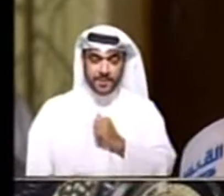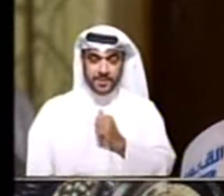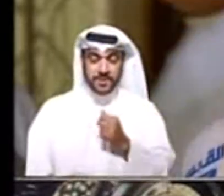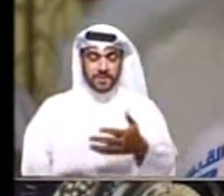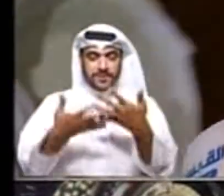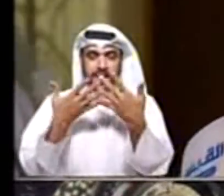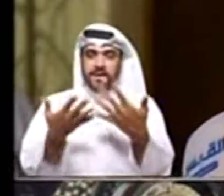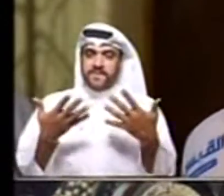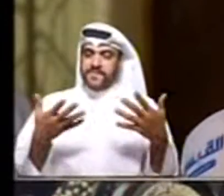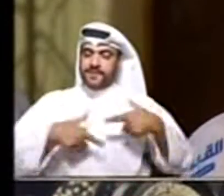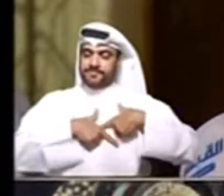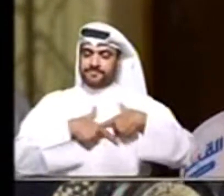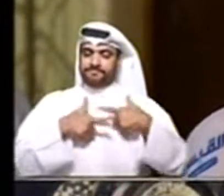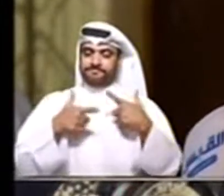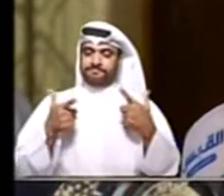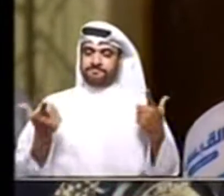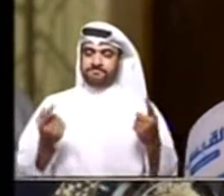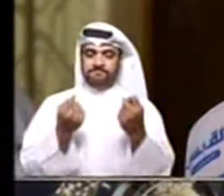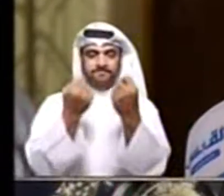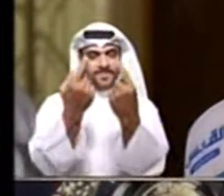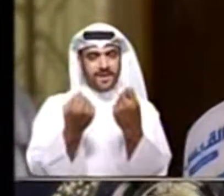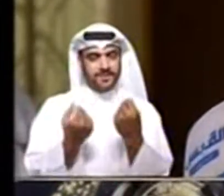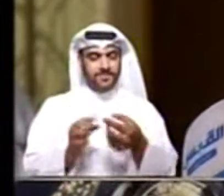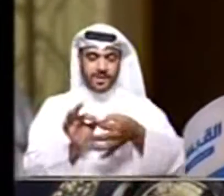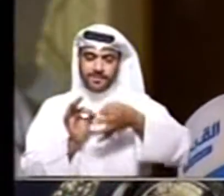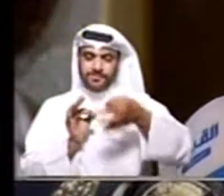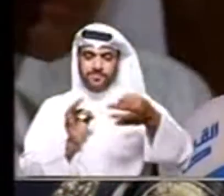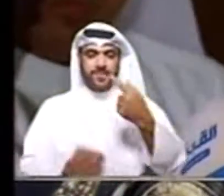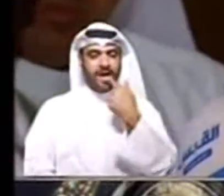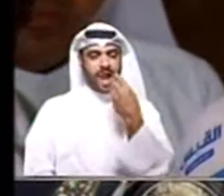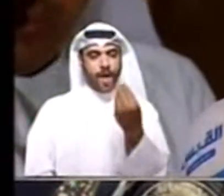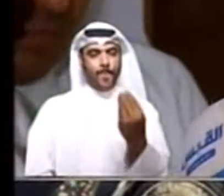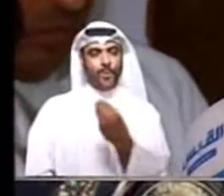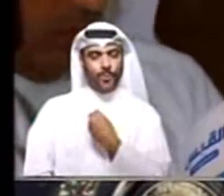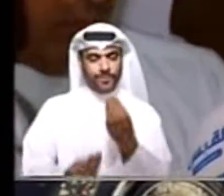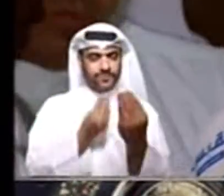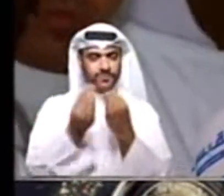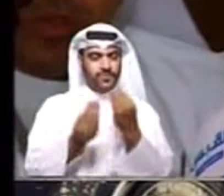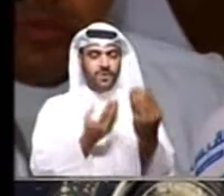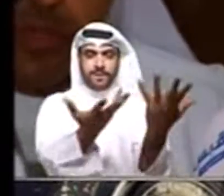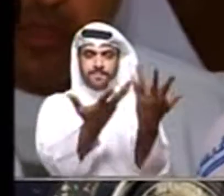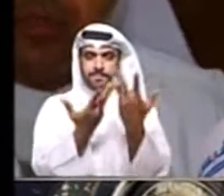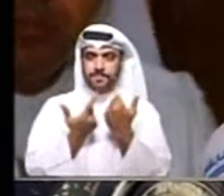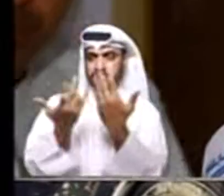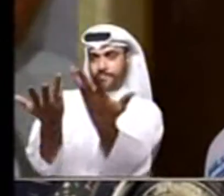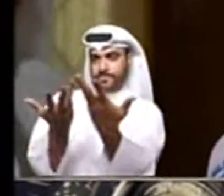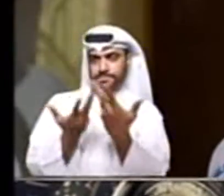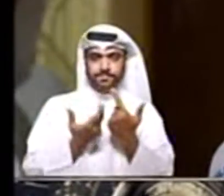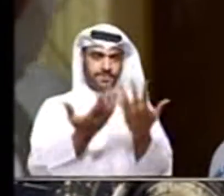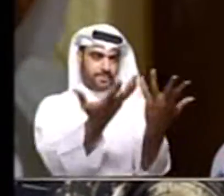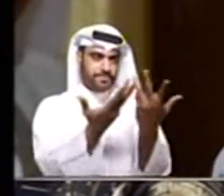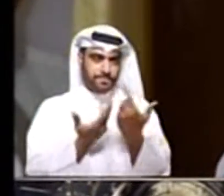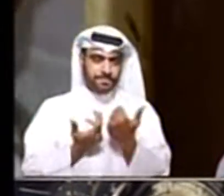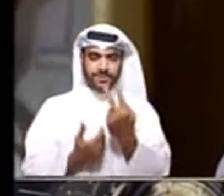استجواب اتسم برقي الطرح من بدايته إلى نهايته، واستمع الجميع لمرافعات